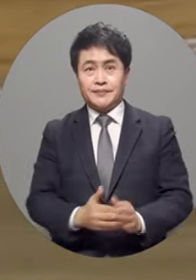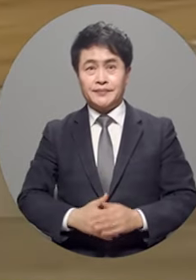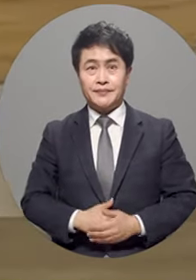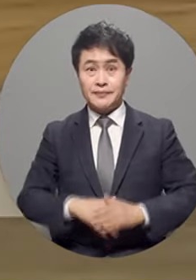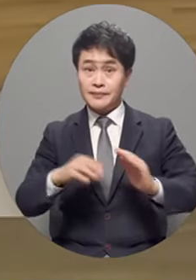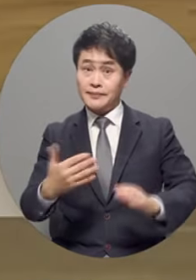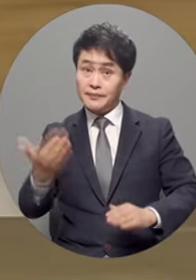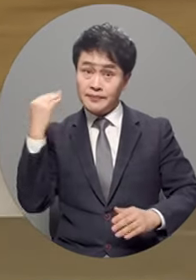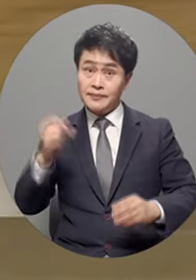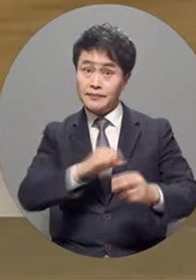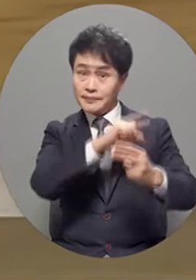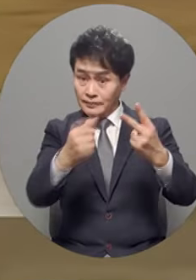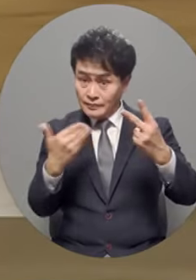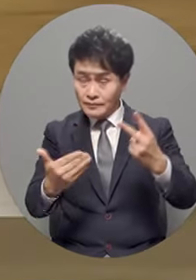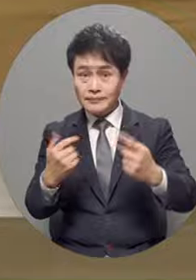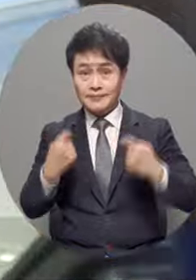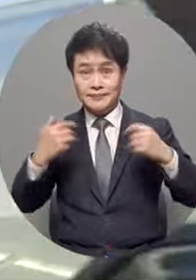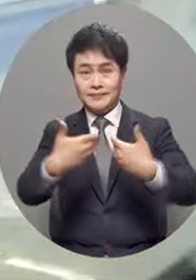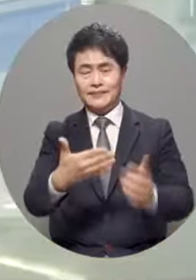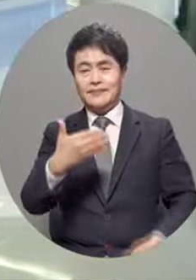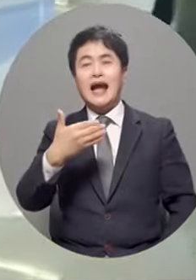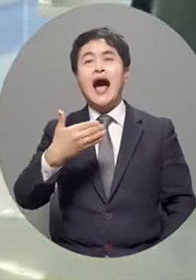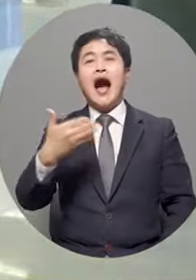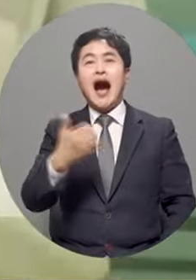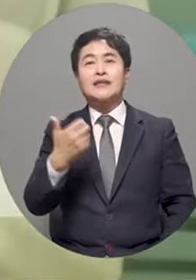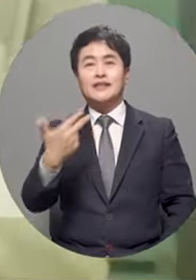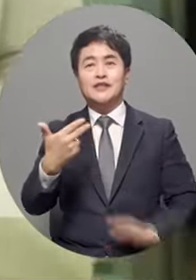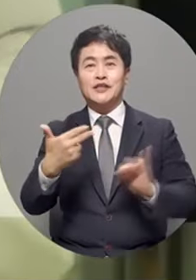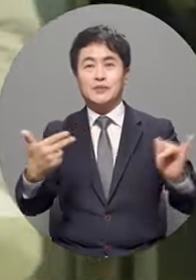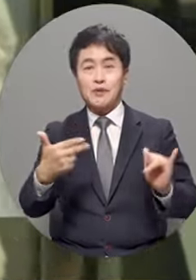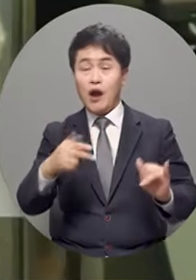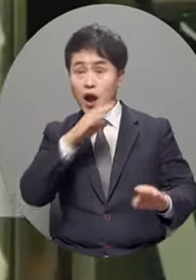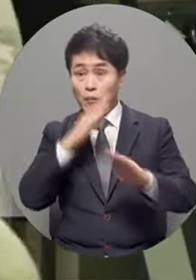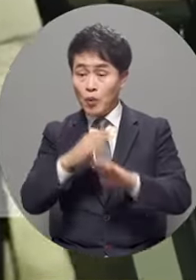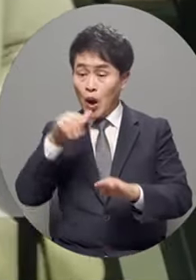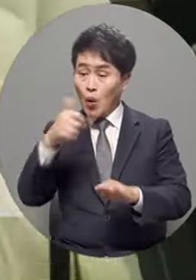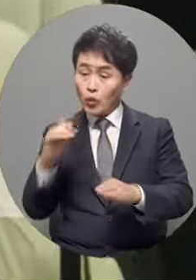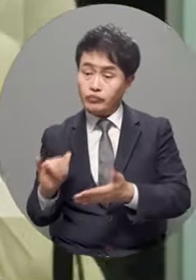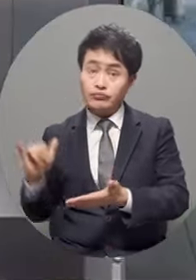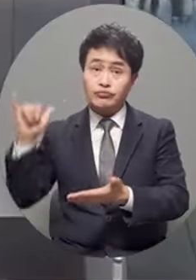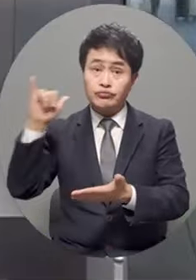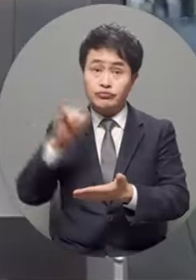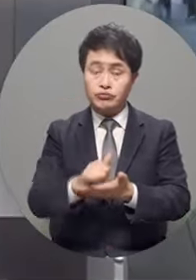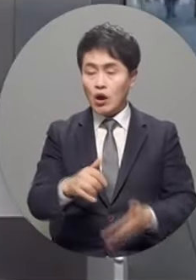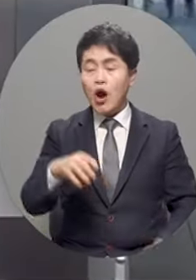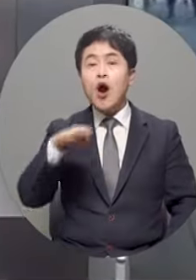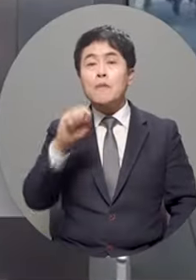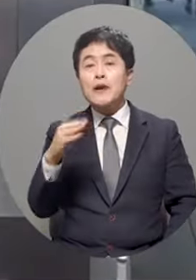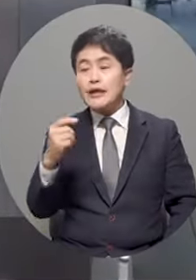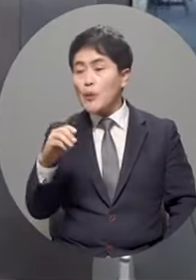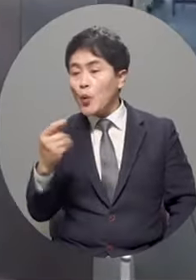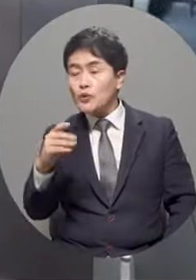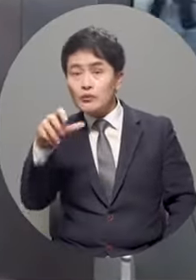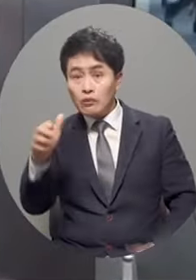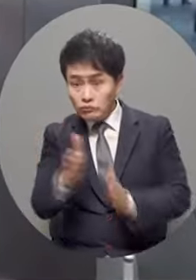지난 9일 러시아 관광객 97명이 북한 고려 항공편으로 블라디보스토크를 출발해 평양에